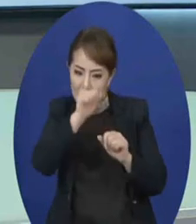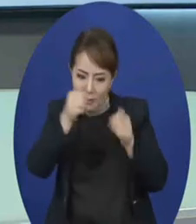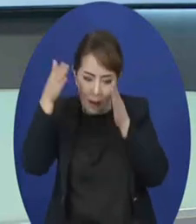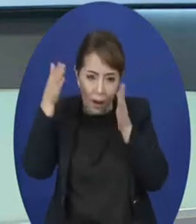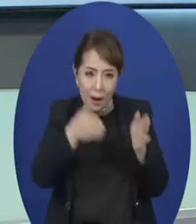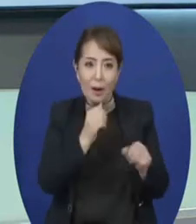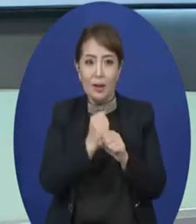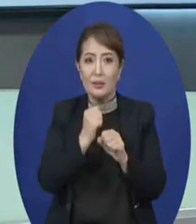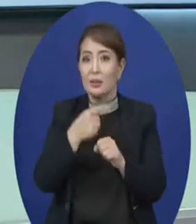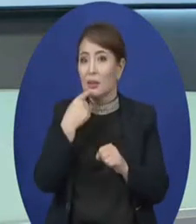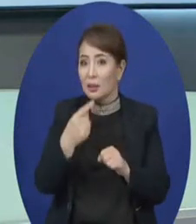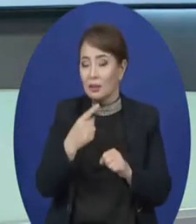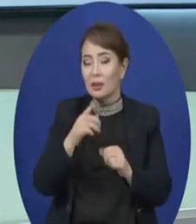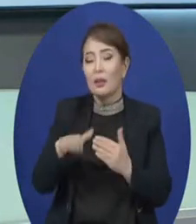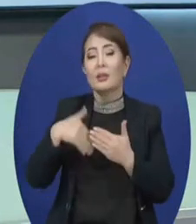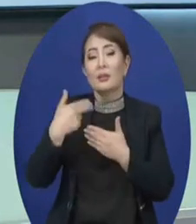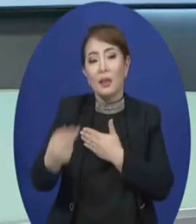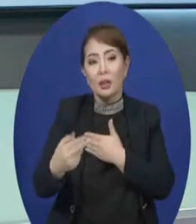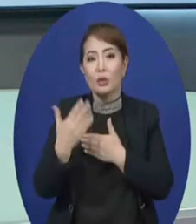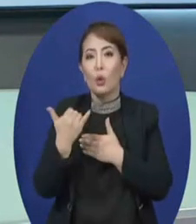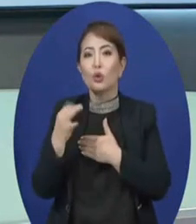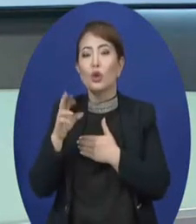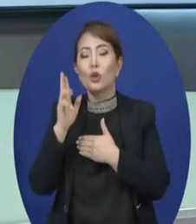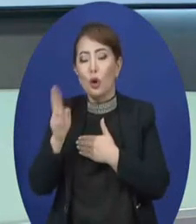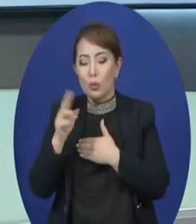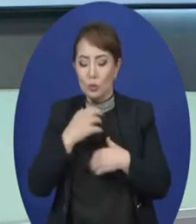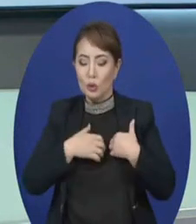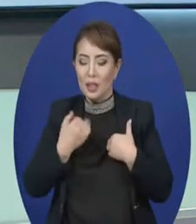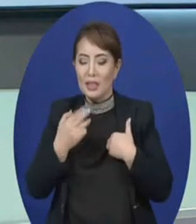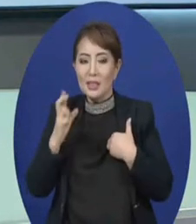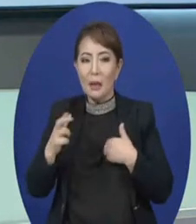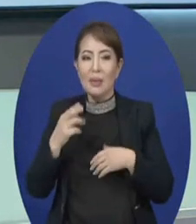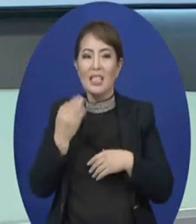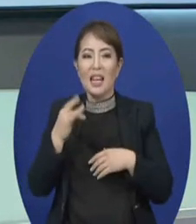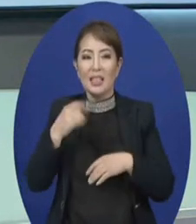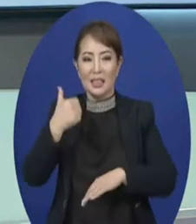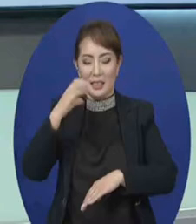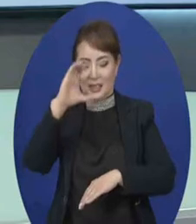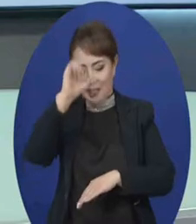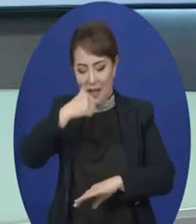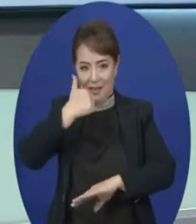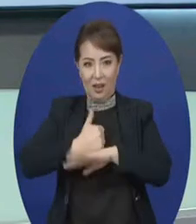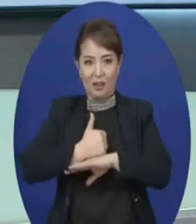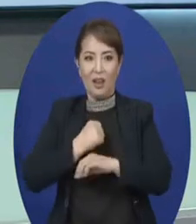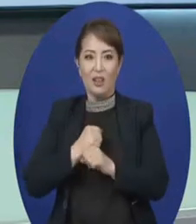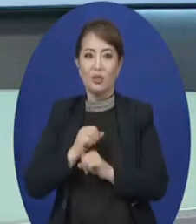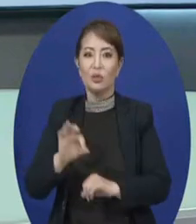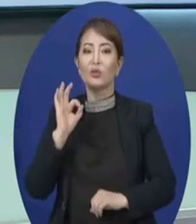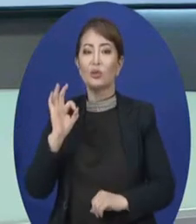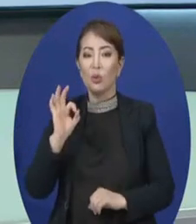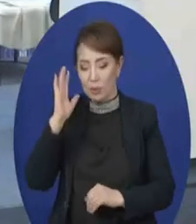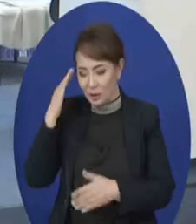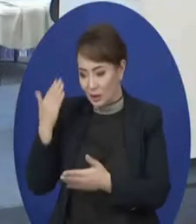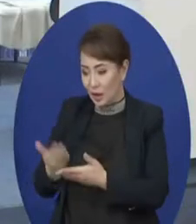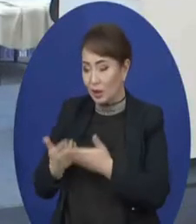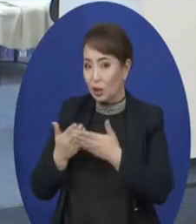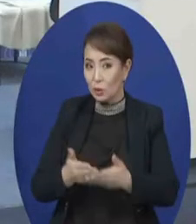гэдгийг сануулсан юм. Цааш та Улсын онцгой комиссийн шуурхай штабыг шадар сайд удирдаад ажиллах нь зөв гэсэн саналыг ч хэлсэн юм а.